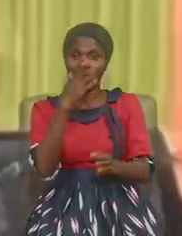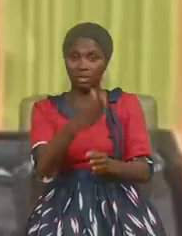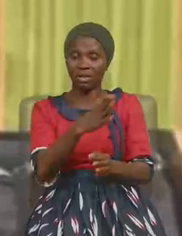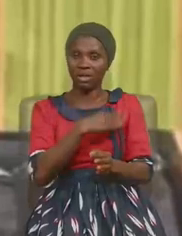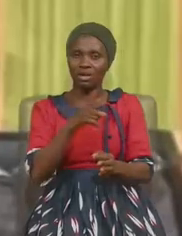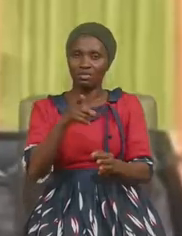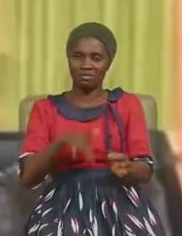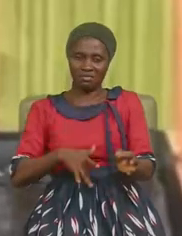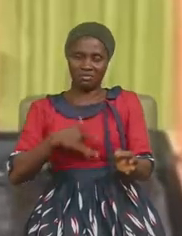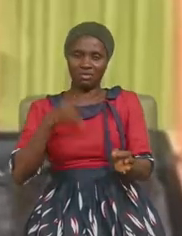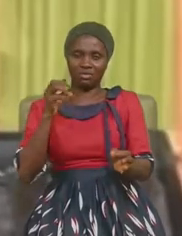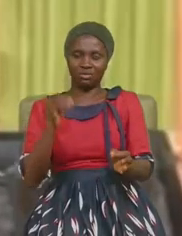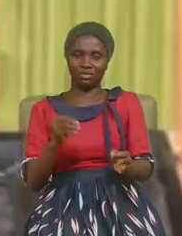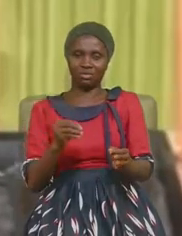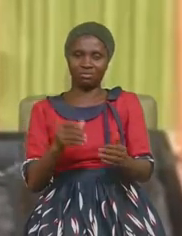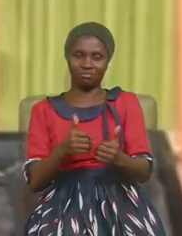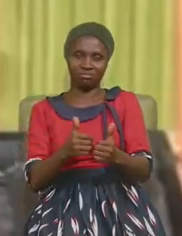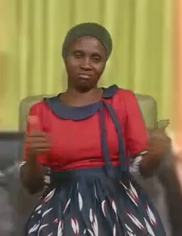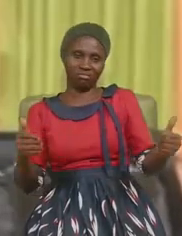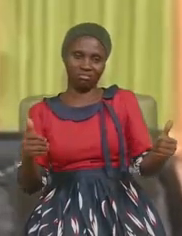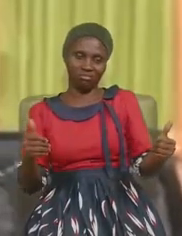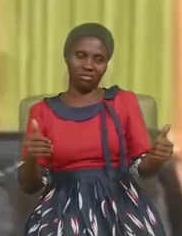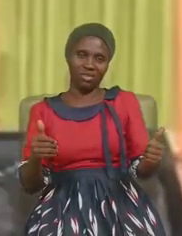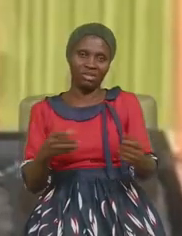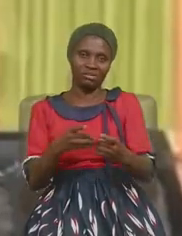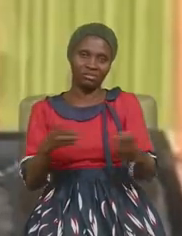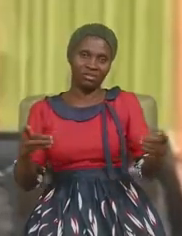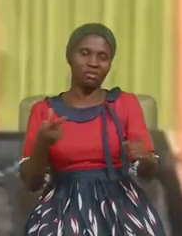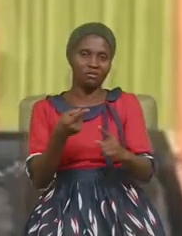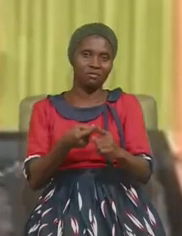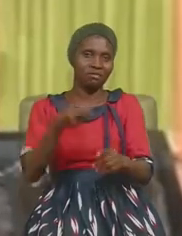Dieu. Et tu es très éloigné de Dieu.